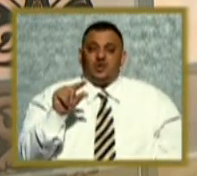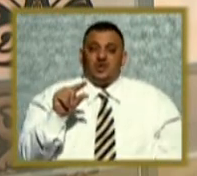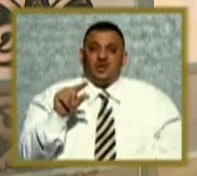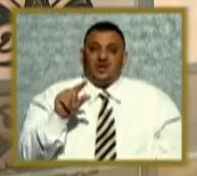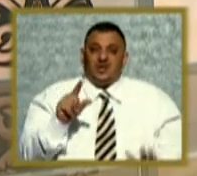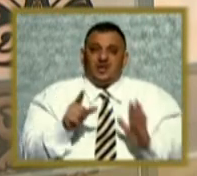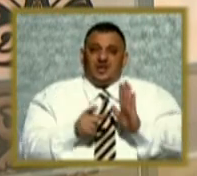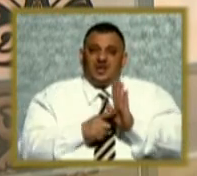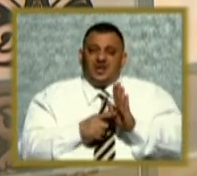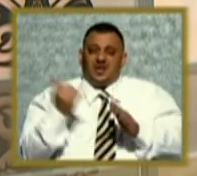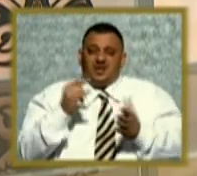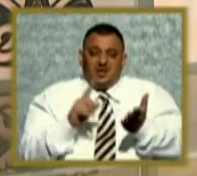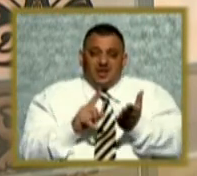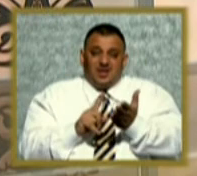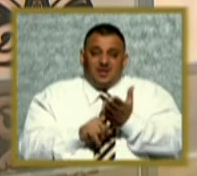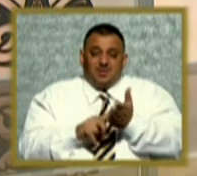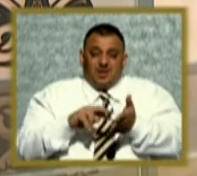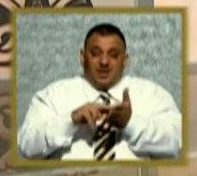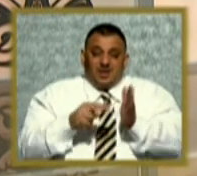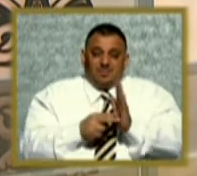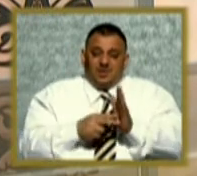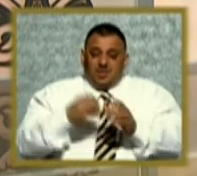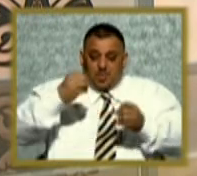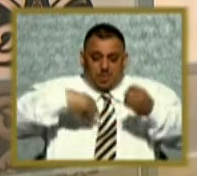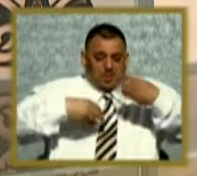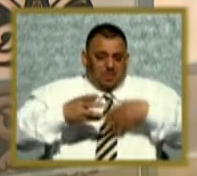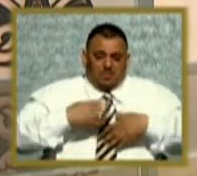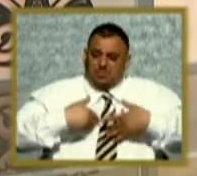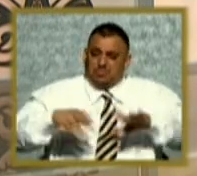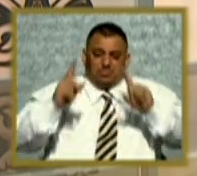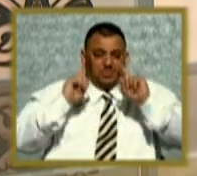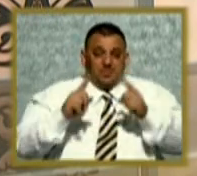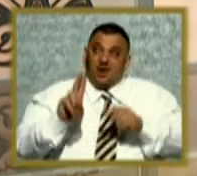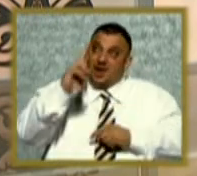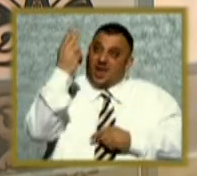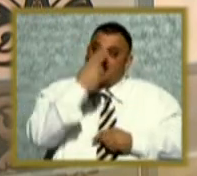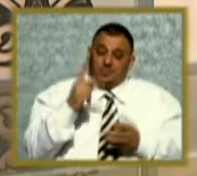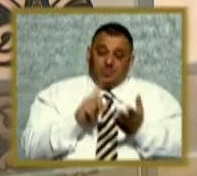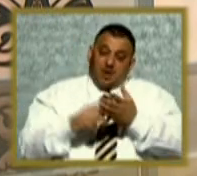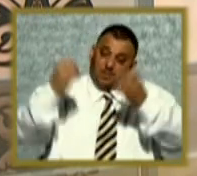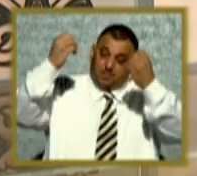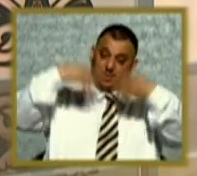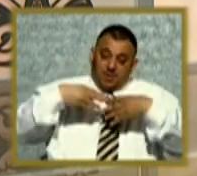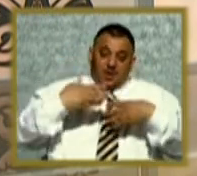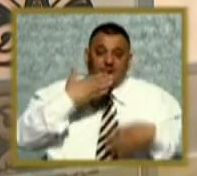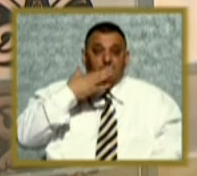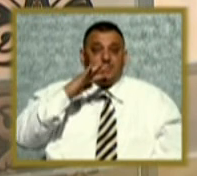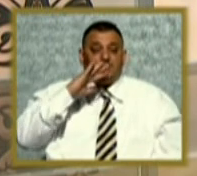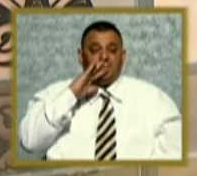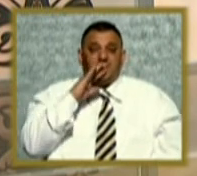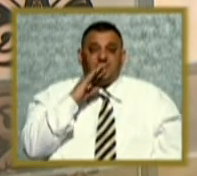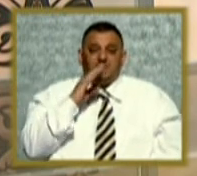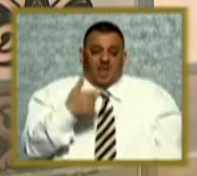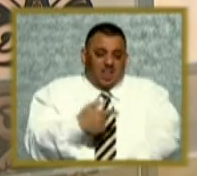يعني إلا هماتين يعني حكم إنه مثلا رب العالمين يحاسبه، صح هو بلاء أو مرض من رب العالمين، بس